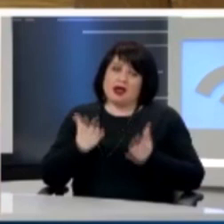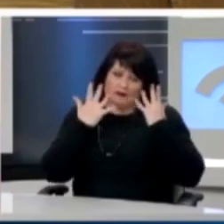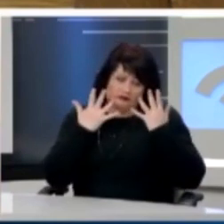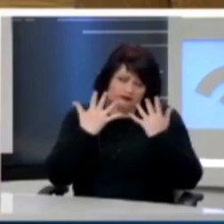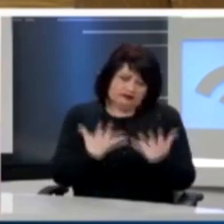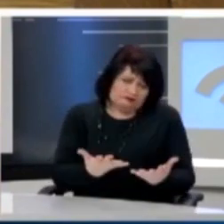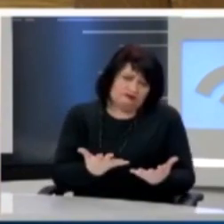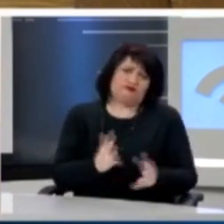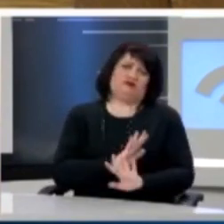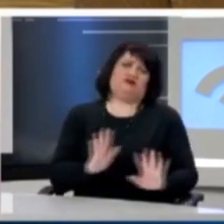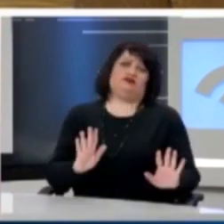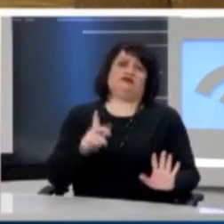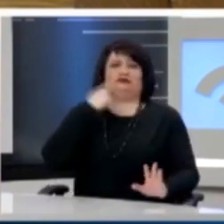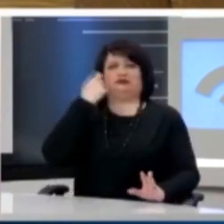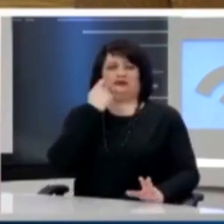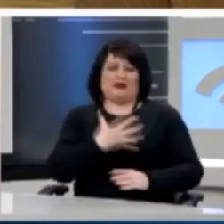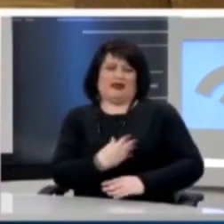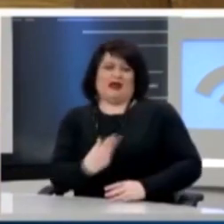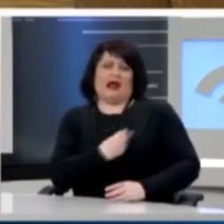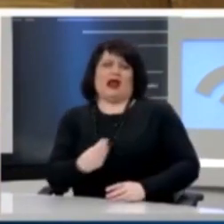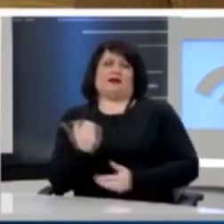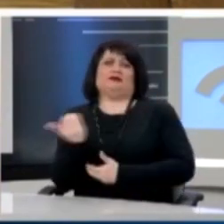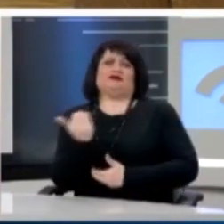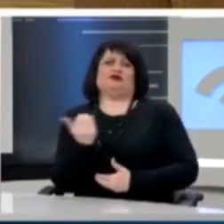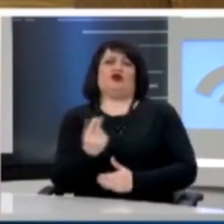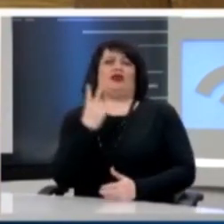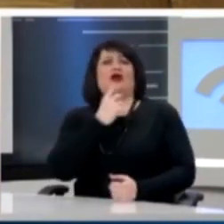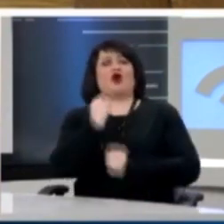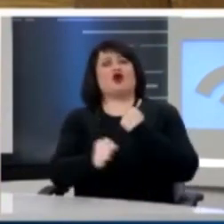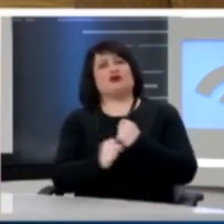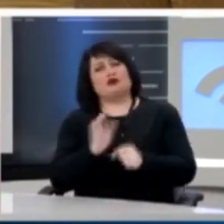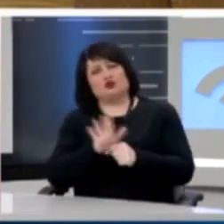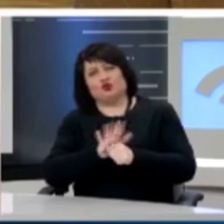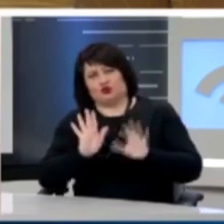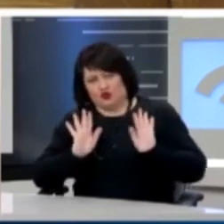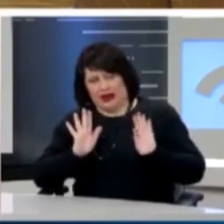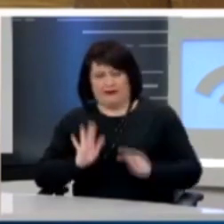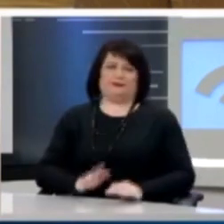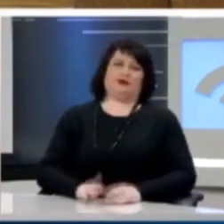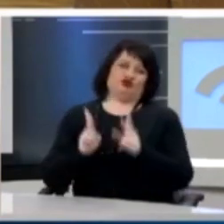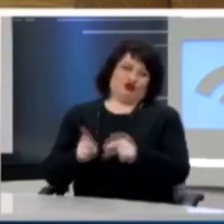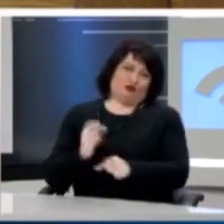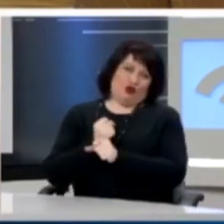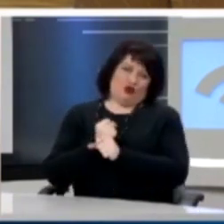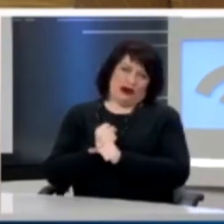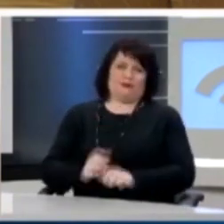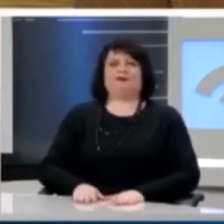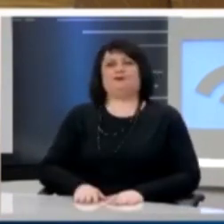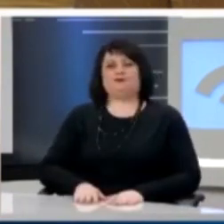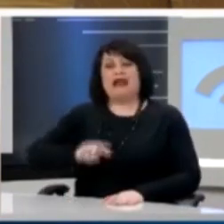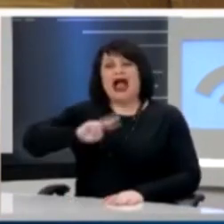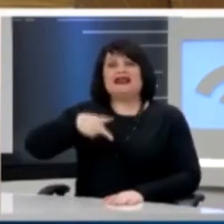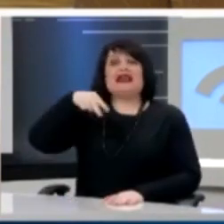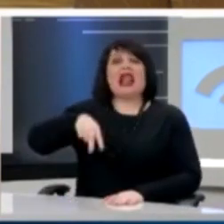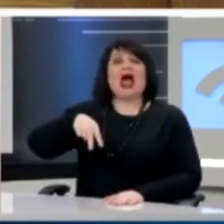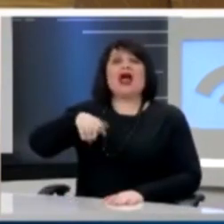στον αποκλειστικό μητρικό θυλασμό για 2 και πλέον χρόνια. Η άλλη όψη του ίδιου